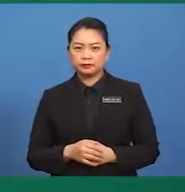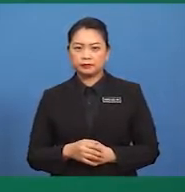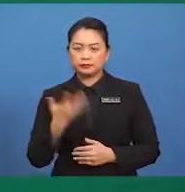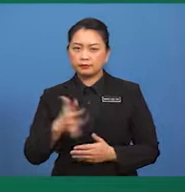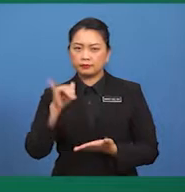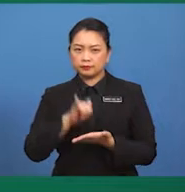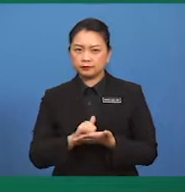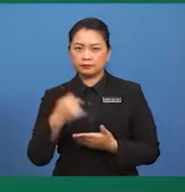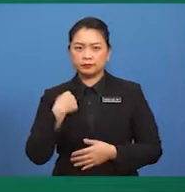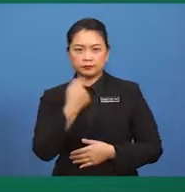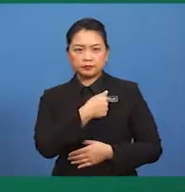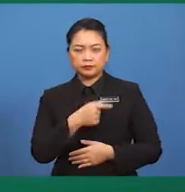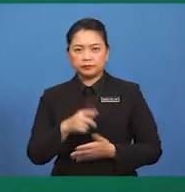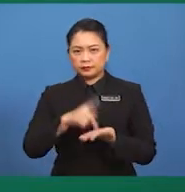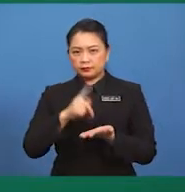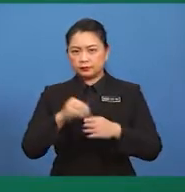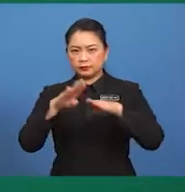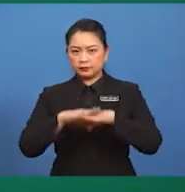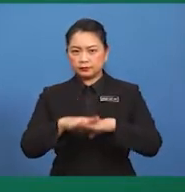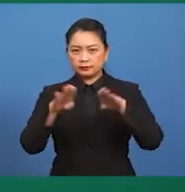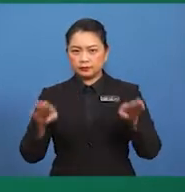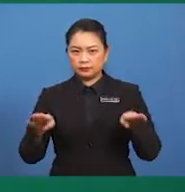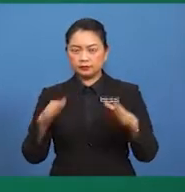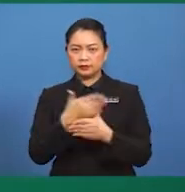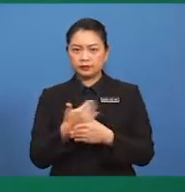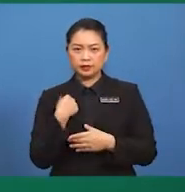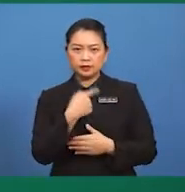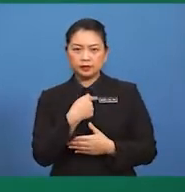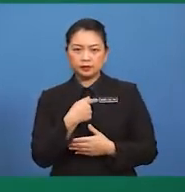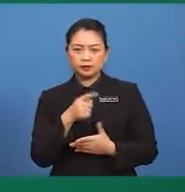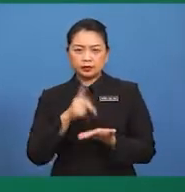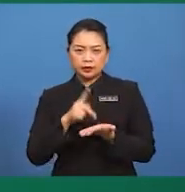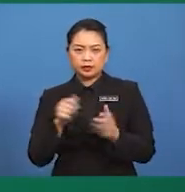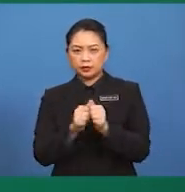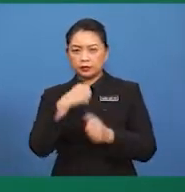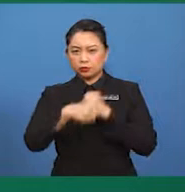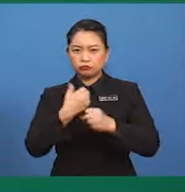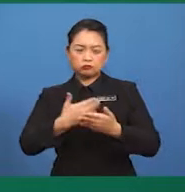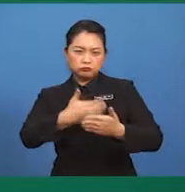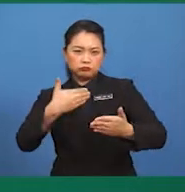RM3,100. Kemudian kita kira beza antara peruntukan hutang ragu dengan tahun sebelumnya.